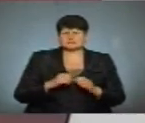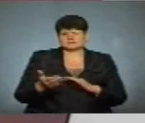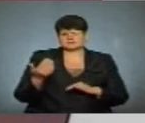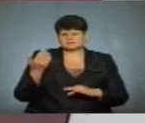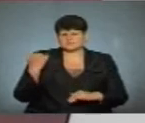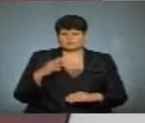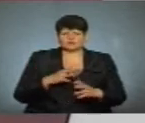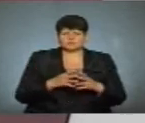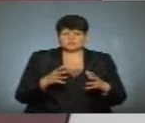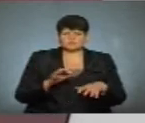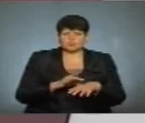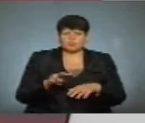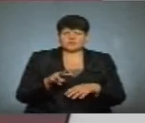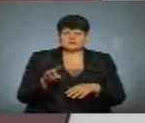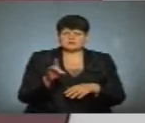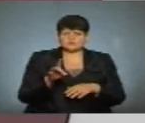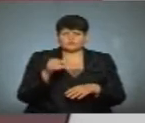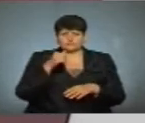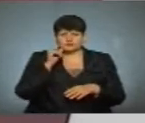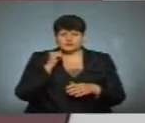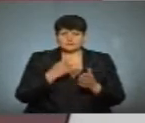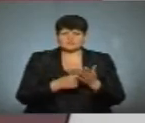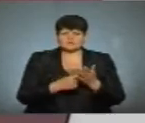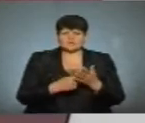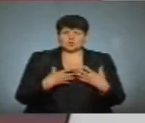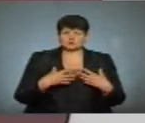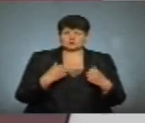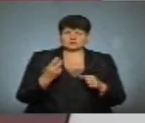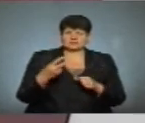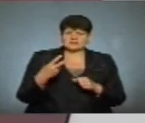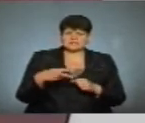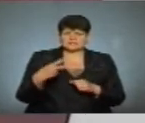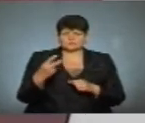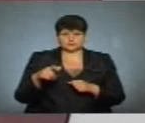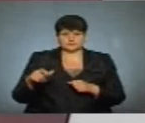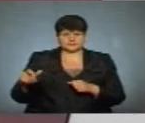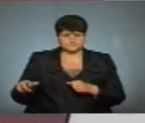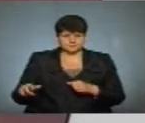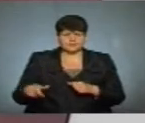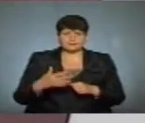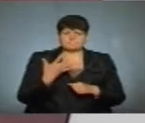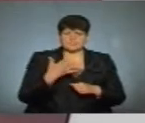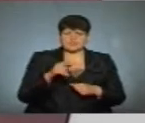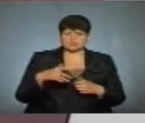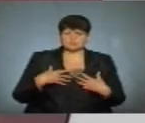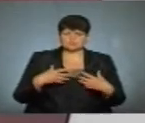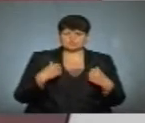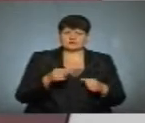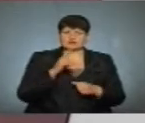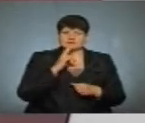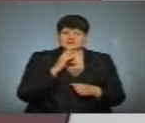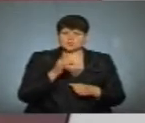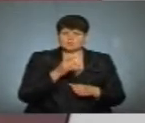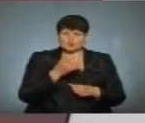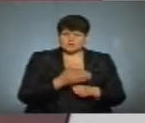хворих. Зокрема, на Монастирищині вчора підтвердили одужання 22 осіб. Також 5 людей видужали в Кременецькому